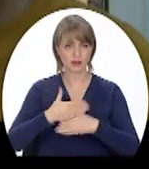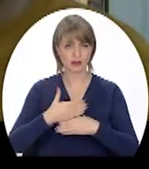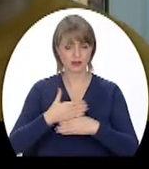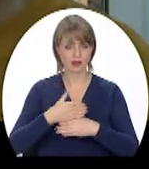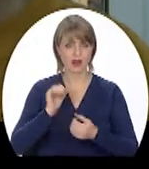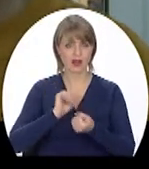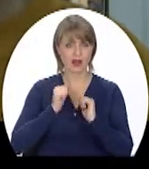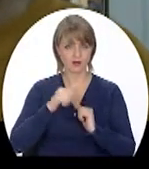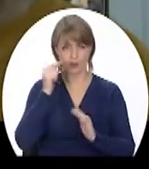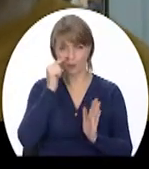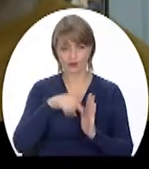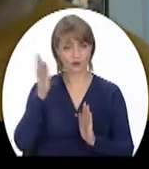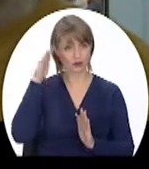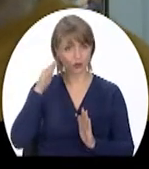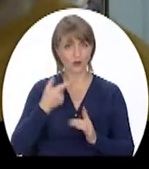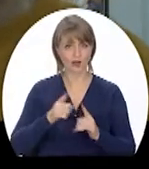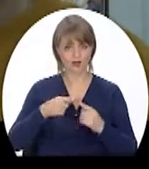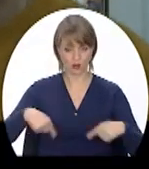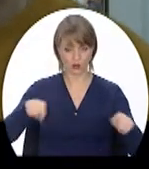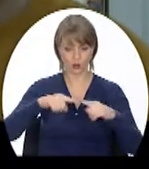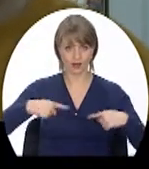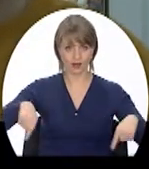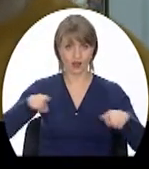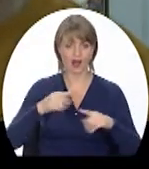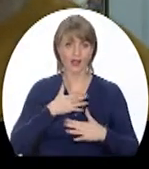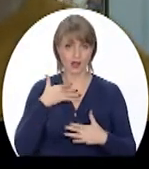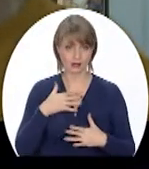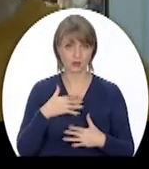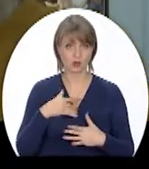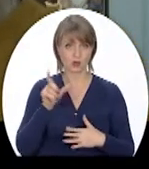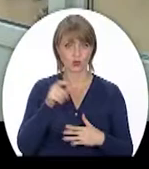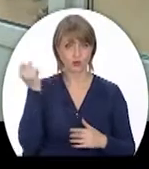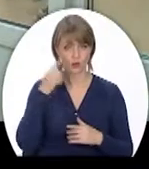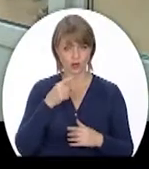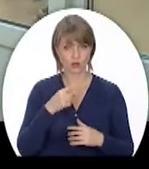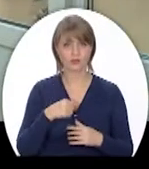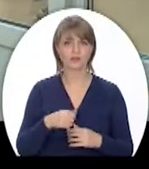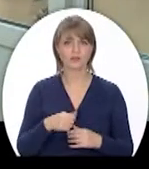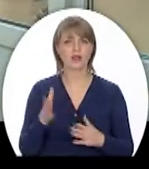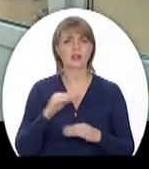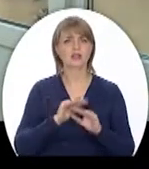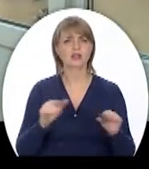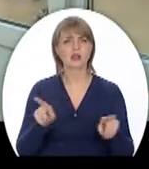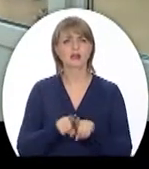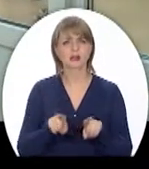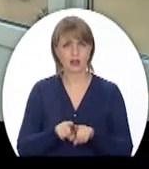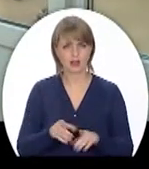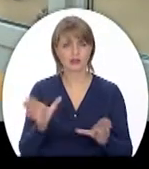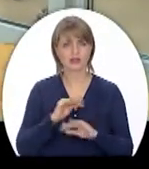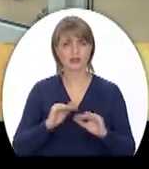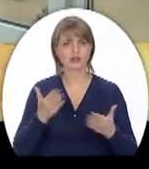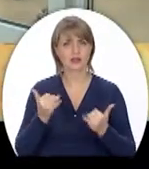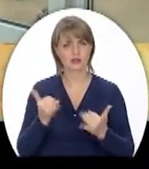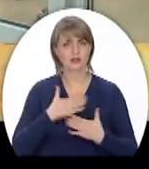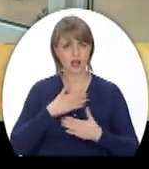спектакли. Камешки падают в воду, и от этого идут круги, а нас многие люди узнают и к нам приходят. Все дети одинаковые, все дети нам